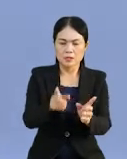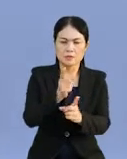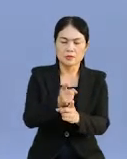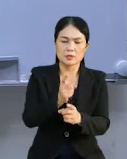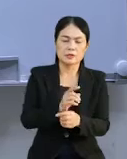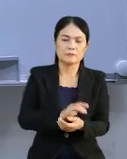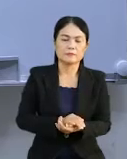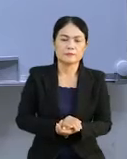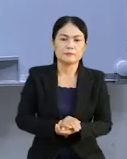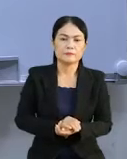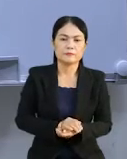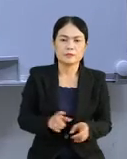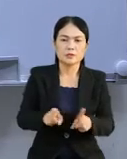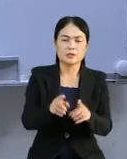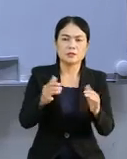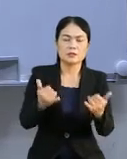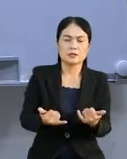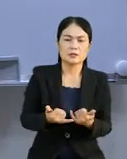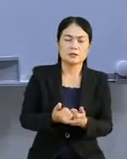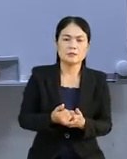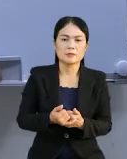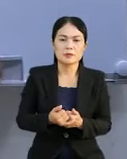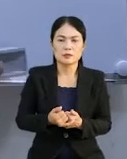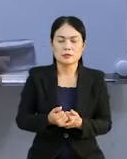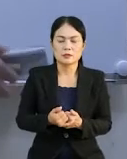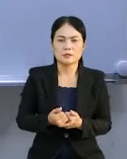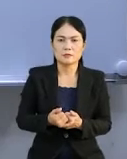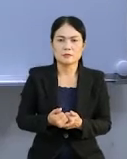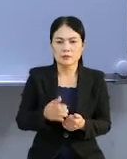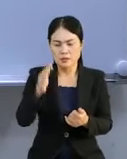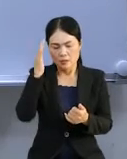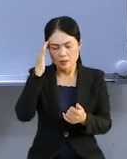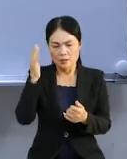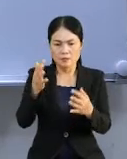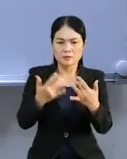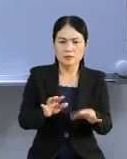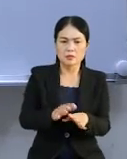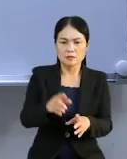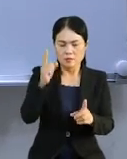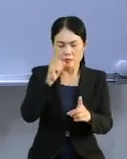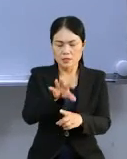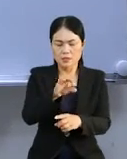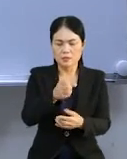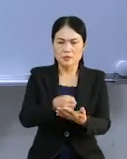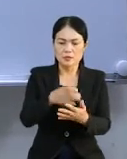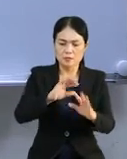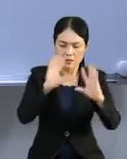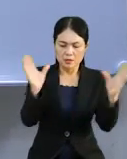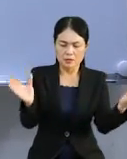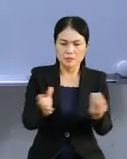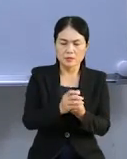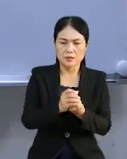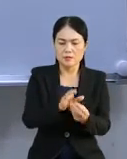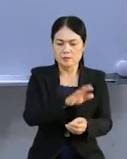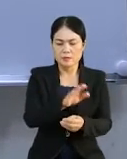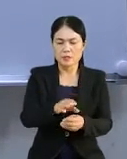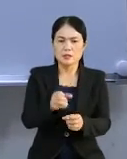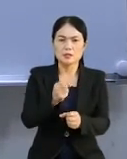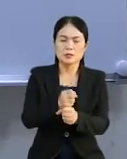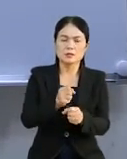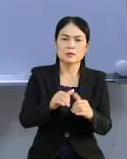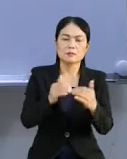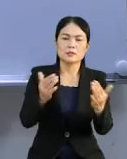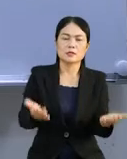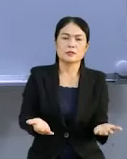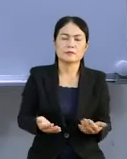Chà. Lùi chân á. Chẳng riêng đăng hái thà đầm bầy rộp đầm lấy xa rốc. Cứ con trở thôi đuổi mình đấy.